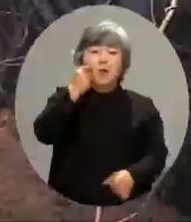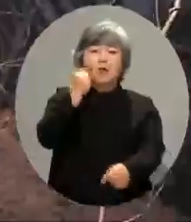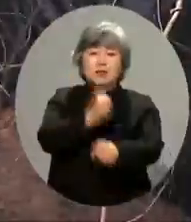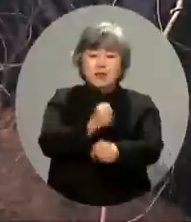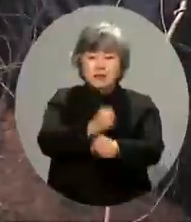방침입니다